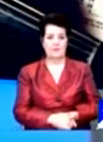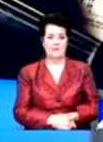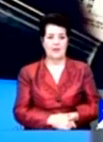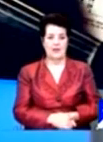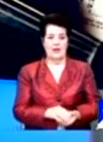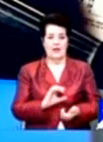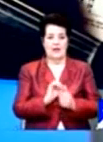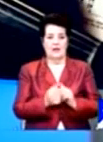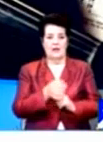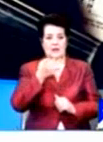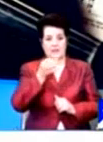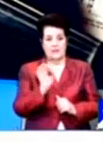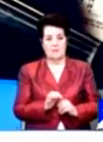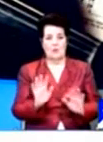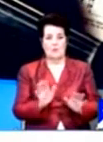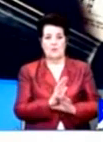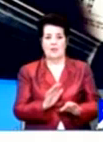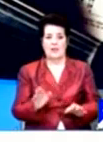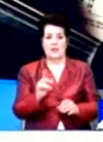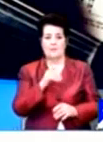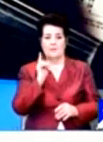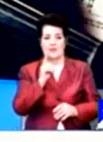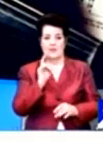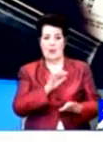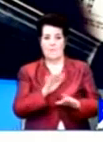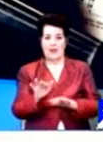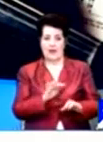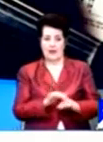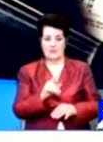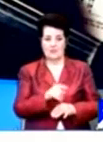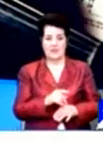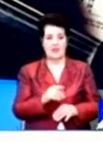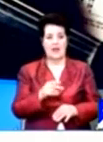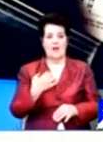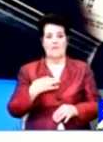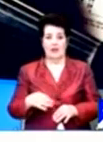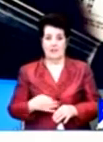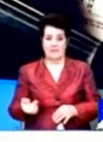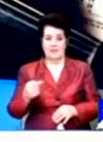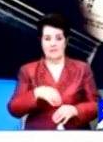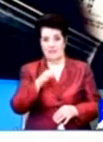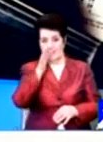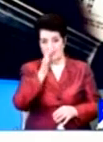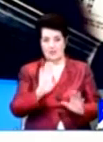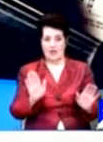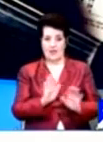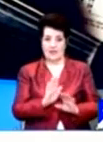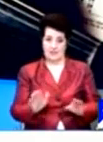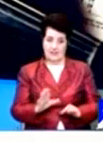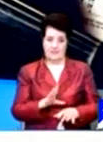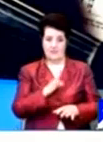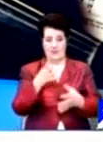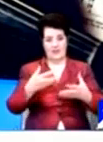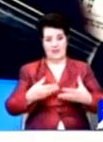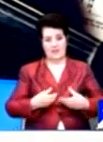Schimb de experiență pe note muzicale, mai mulți tineri pianiști din Franța au venit la Chișinău pentru a încânta și a fi